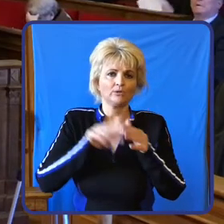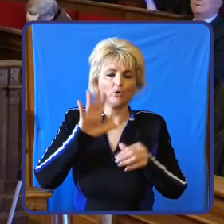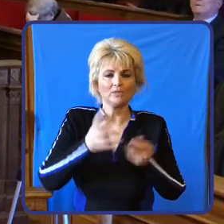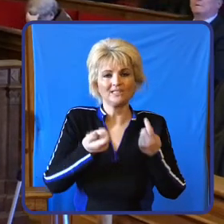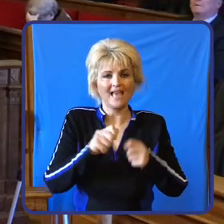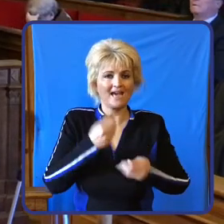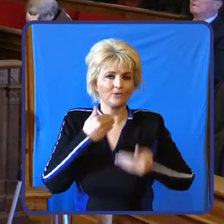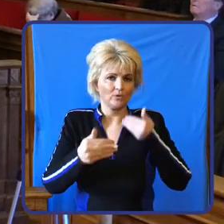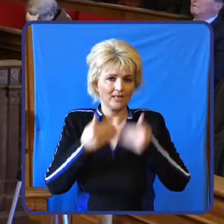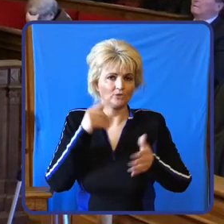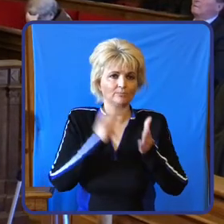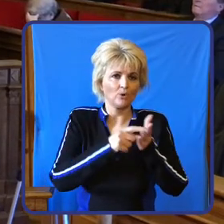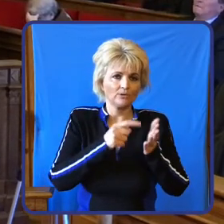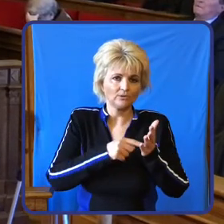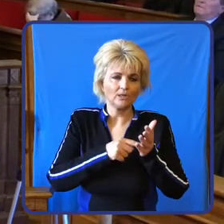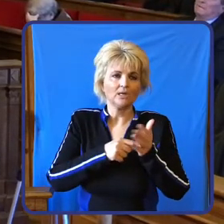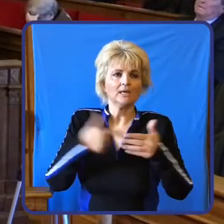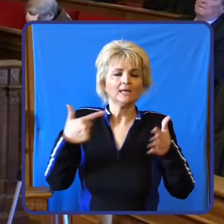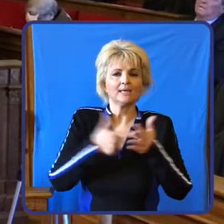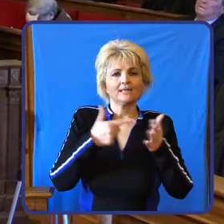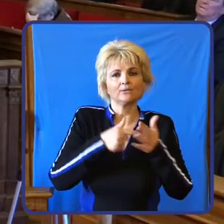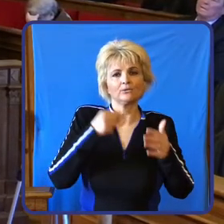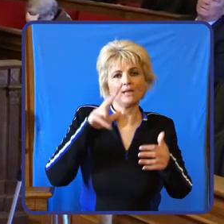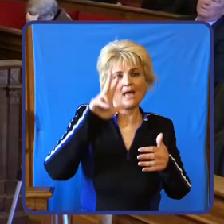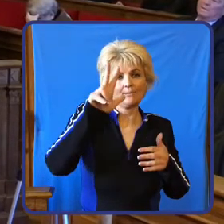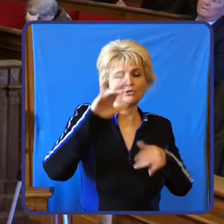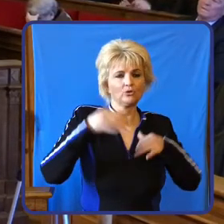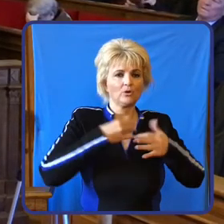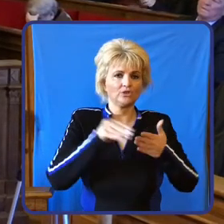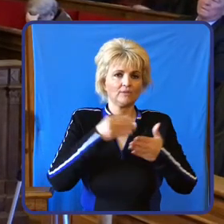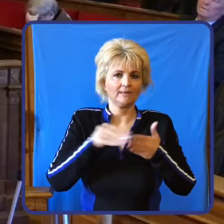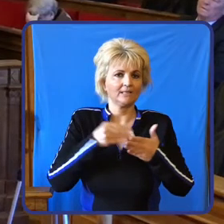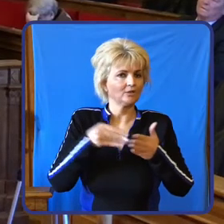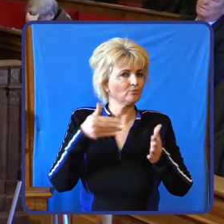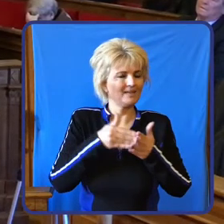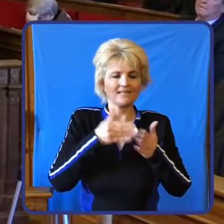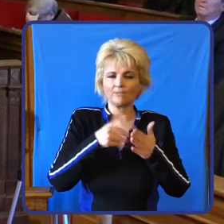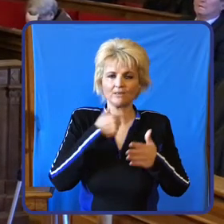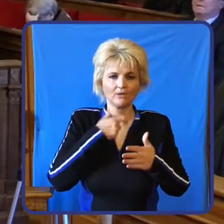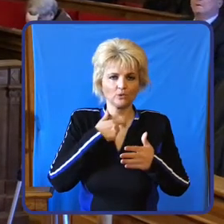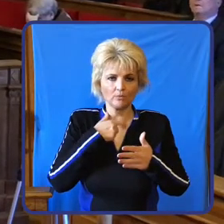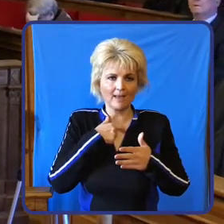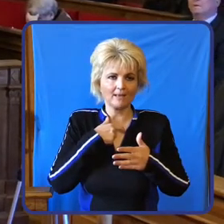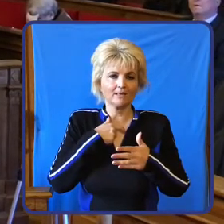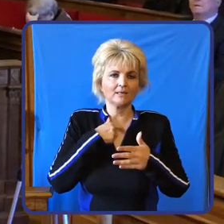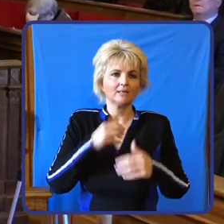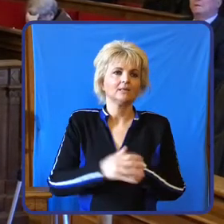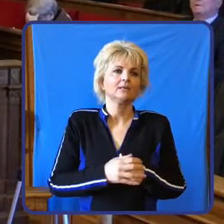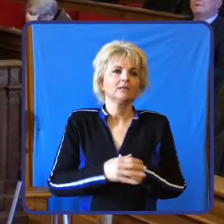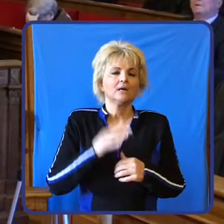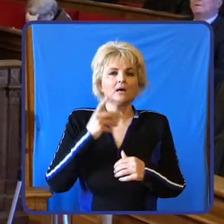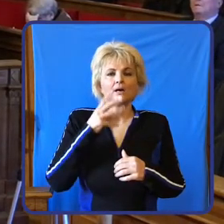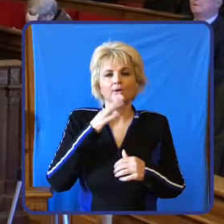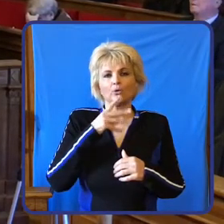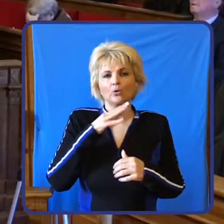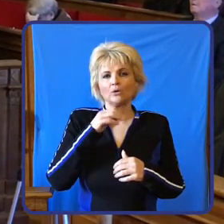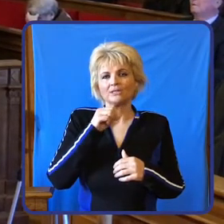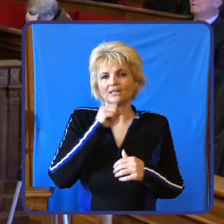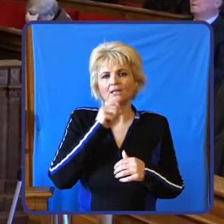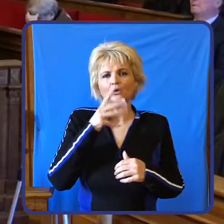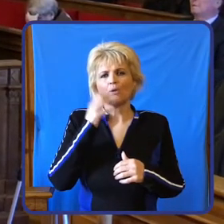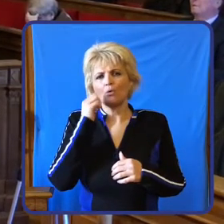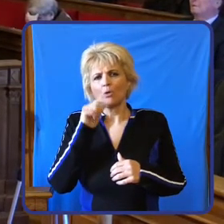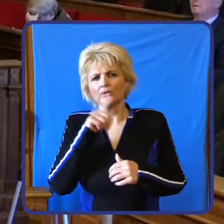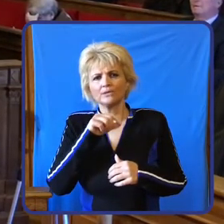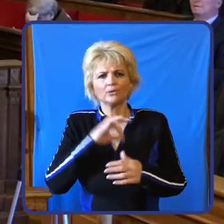zárt ülési napirendi pont. A 2023-as költségvetést még nem szavaztuk meg. Ruszin Szendi Romulusztól kezdve